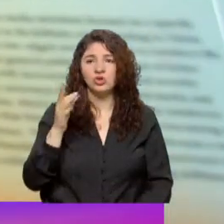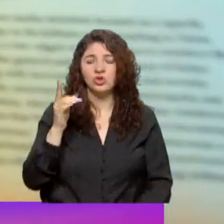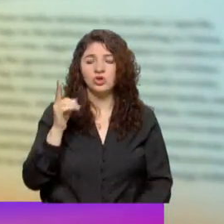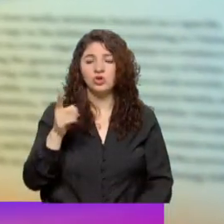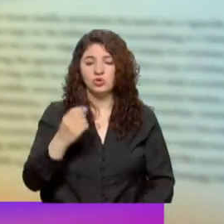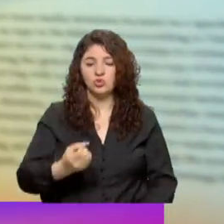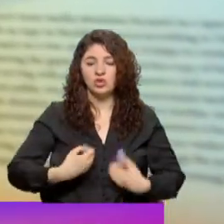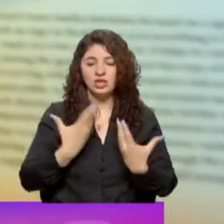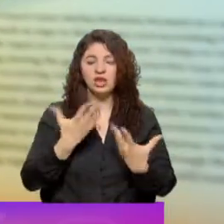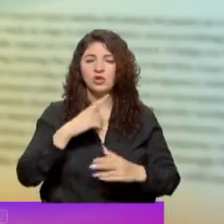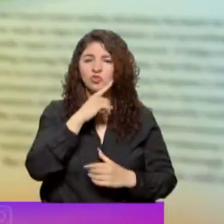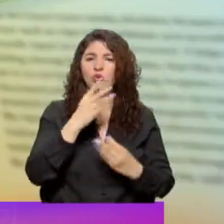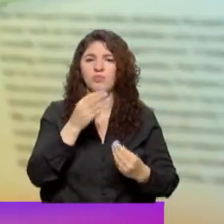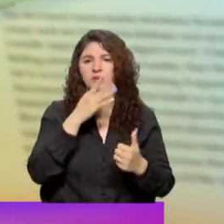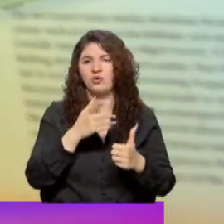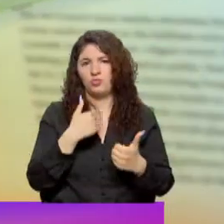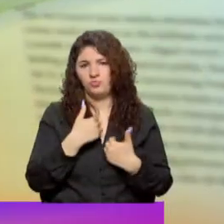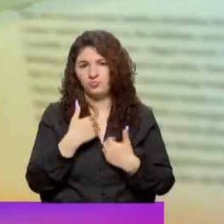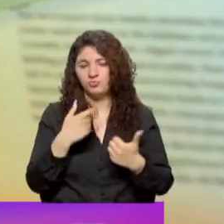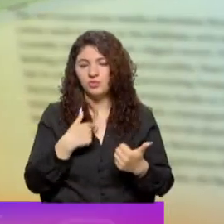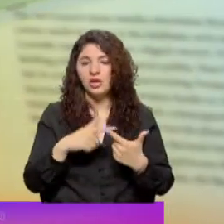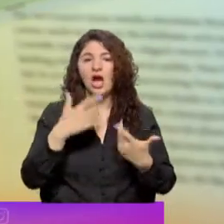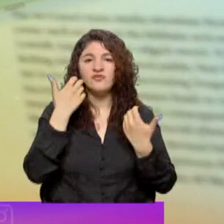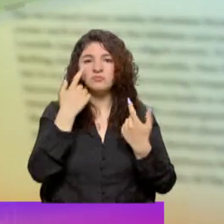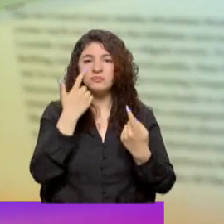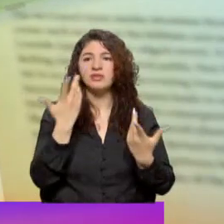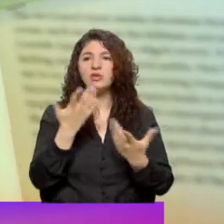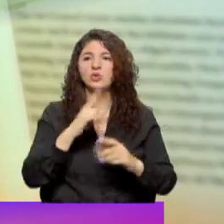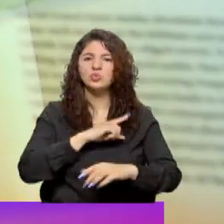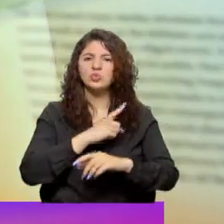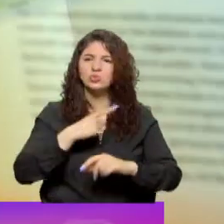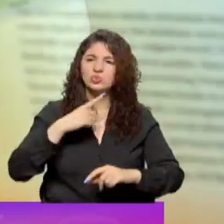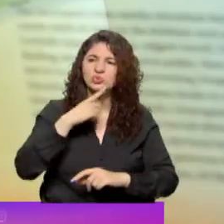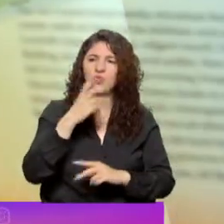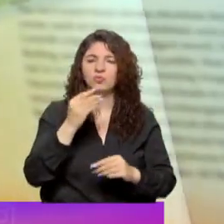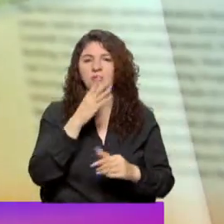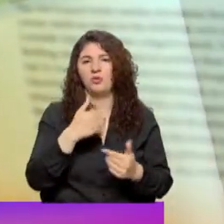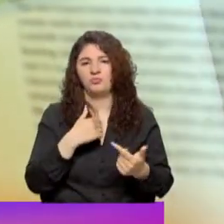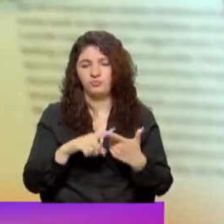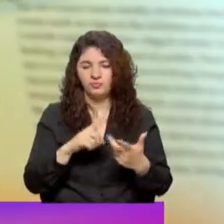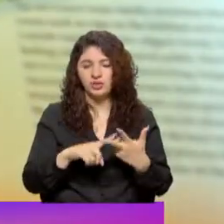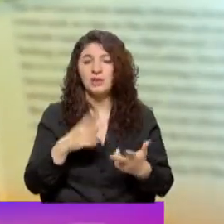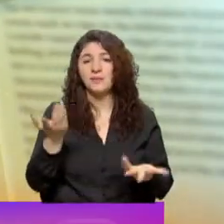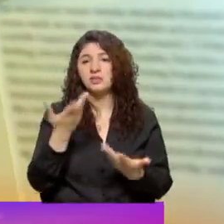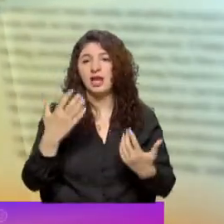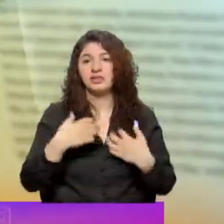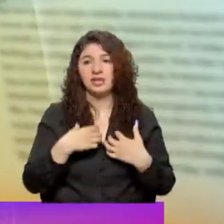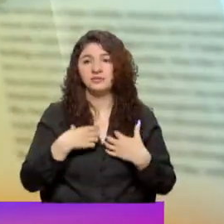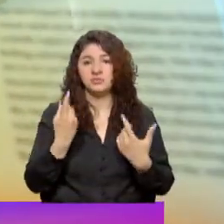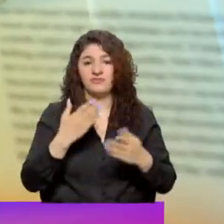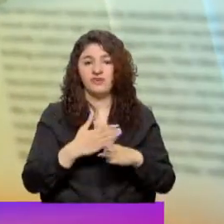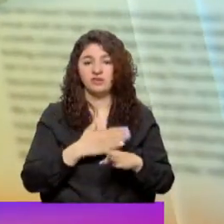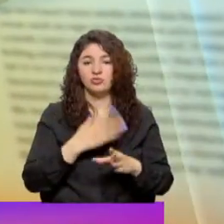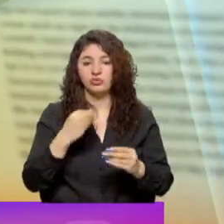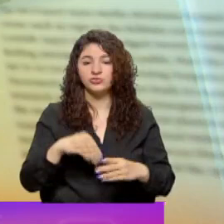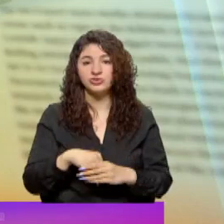kül üreticinin ne kadar Zorlu olduğunu biliyorum ve siccinin ne kadar güçlük çektiğini Biliyorum ve mesela kendimize